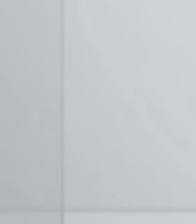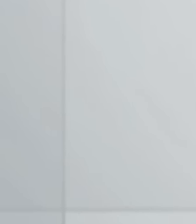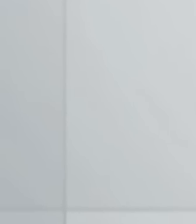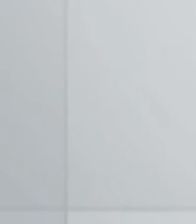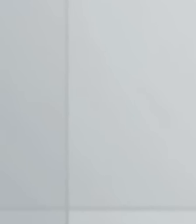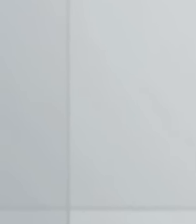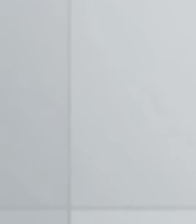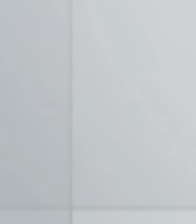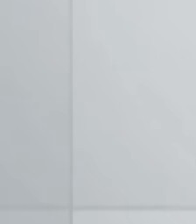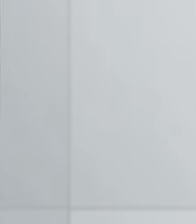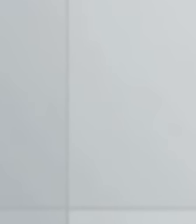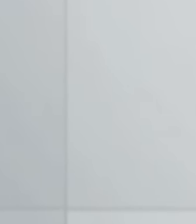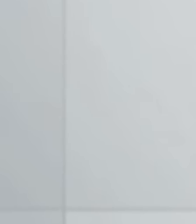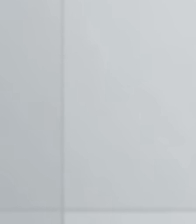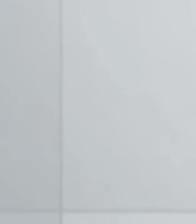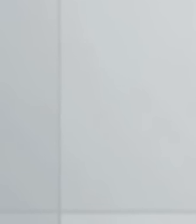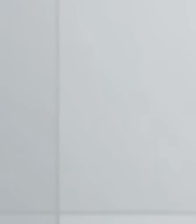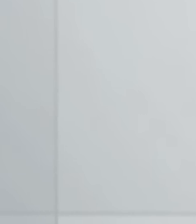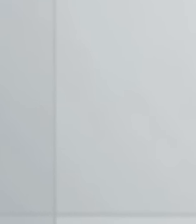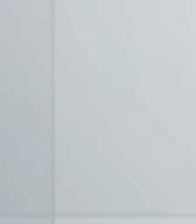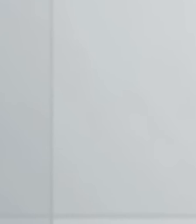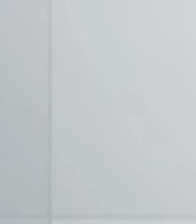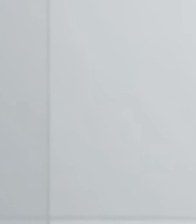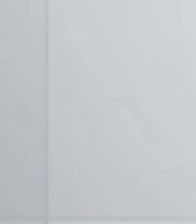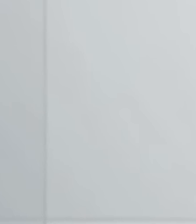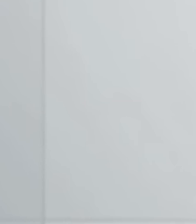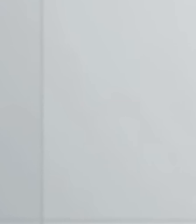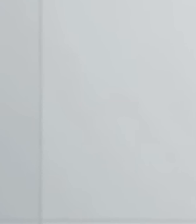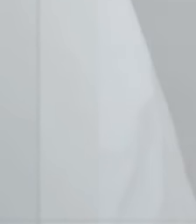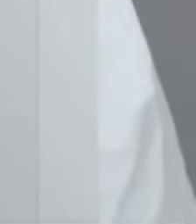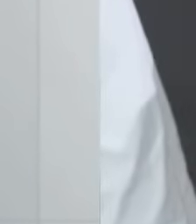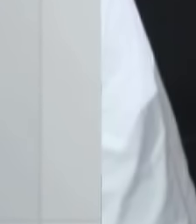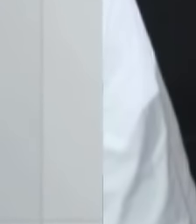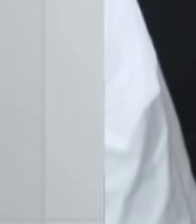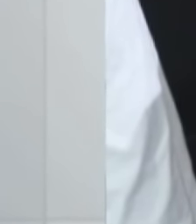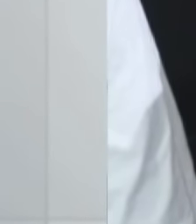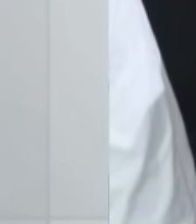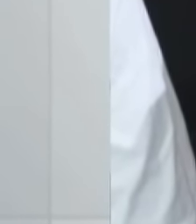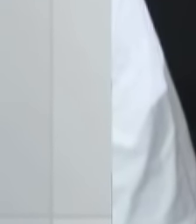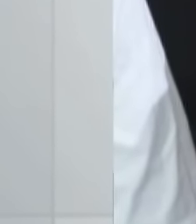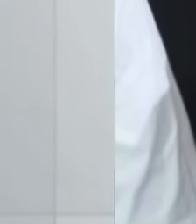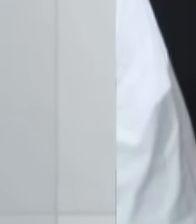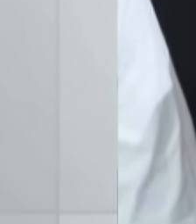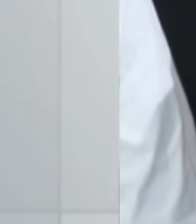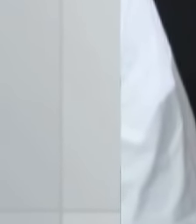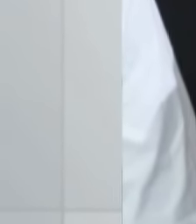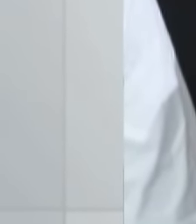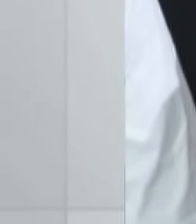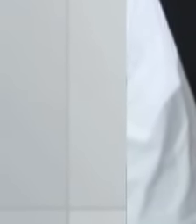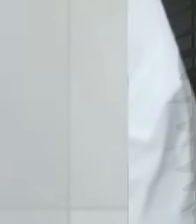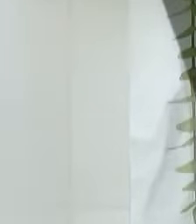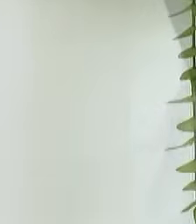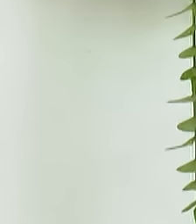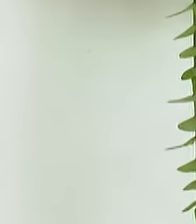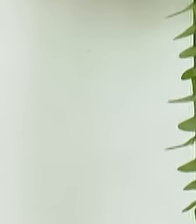כיתה ביחידה לביטחון הפנים. בנו אוראל בדיוק סיים משמרת בעבודתו. מאבטח במועדון